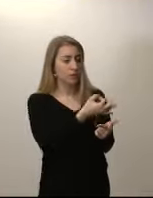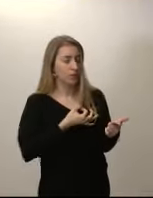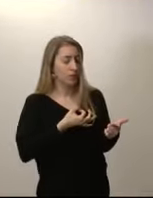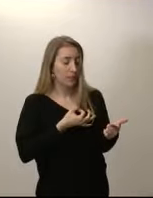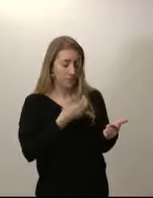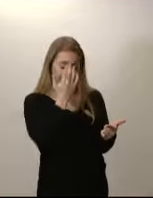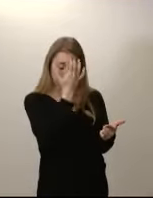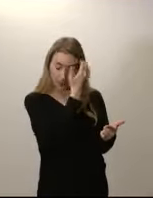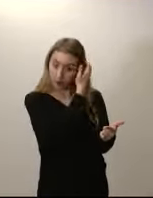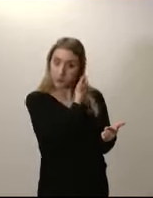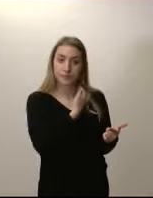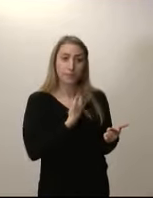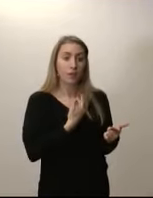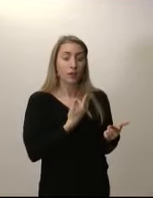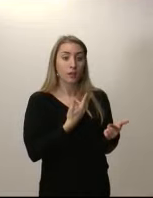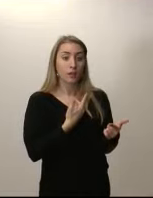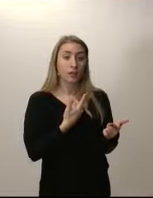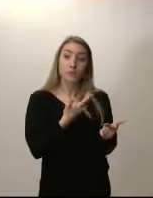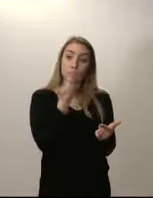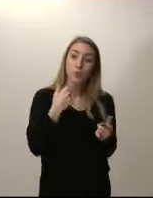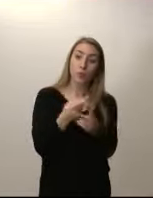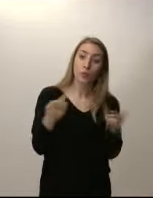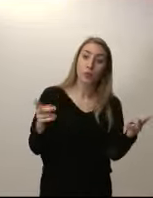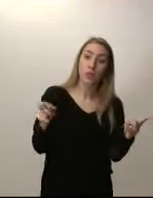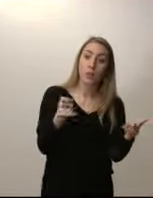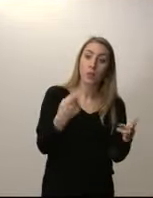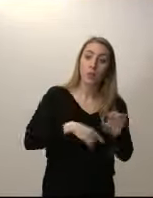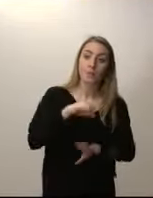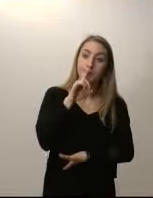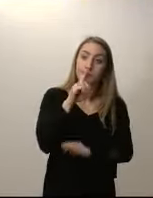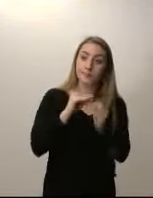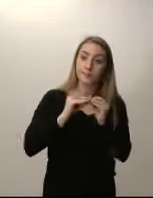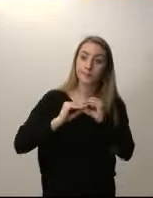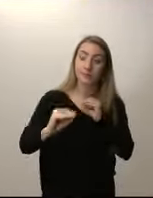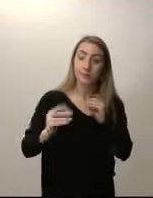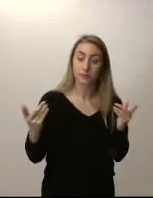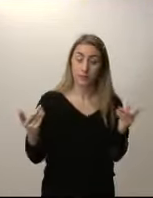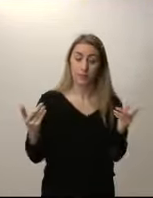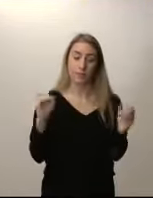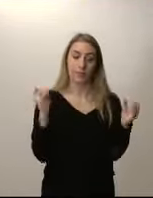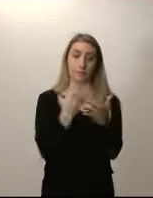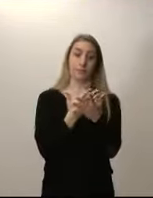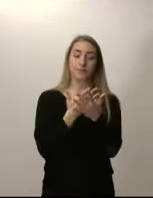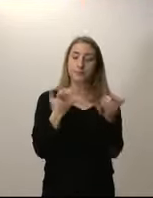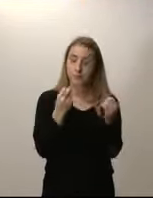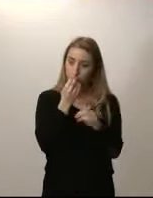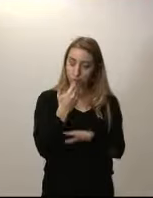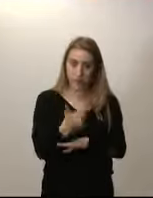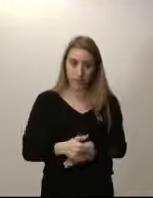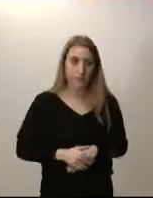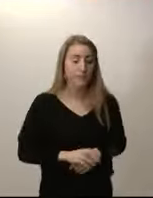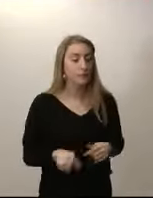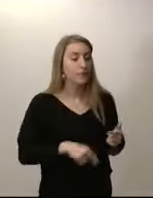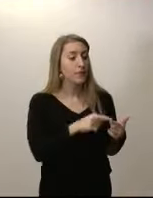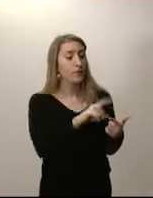vous avez dit, je croyais que le public n'était pas autorisé à prendre la parole, monsieur. Bon, merci. Ensuite,